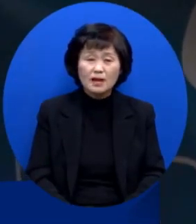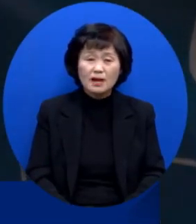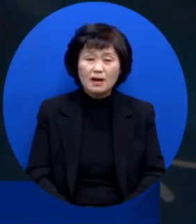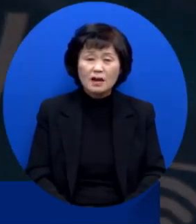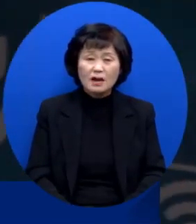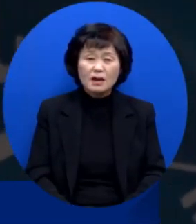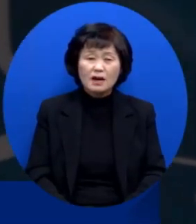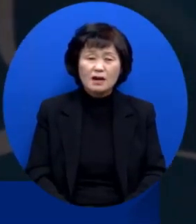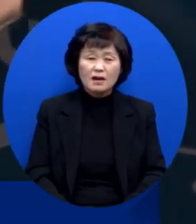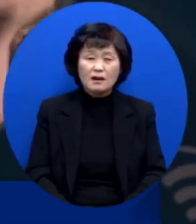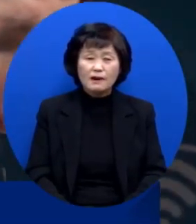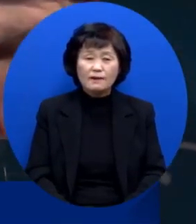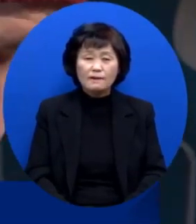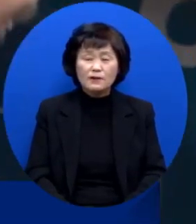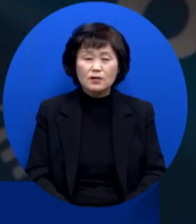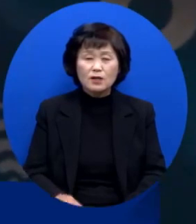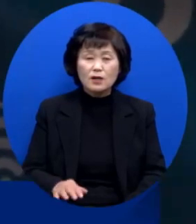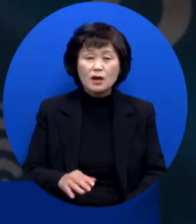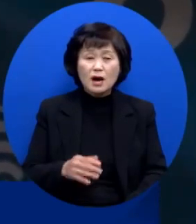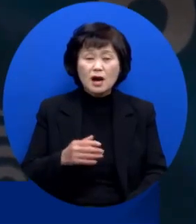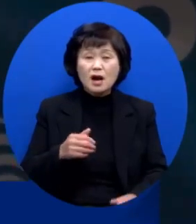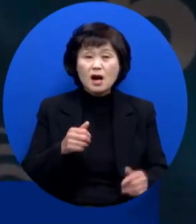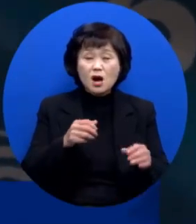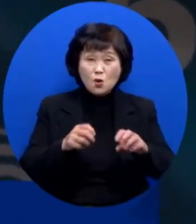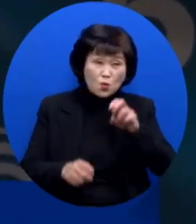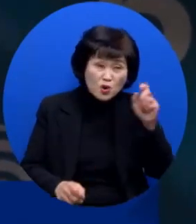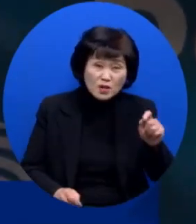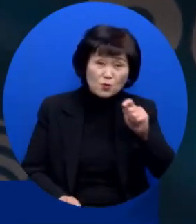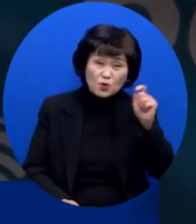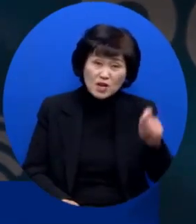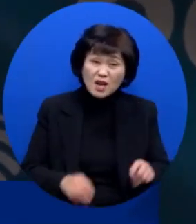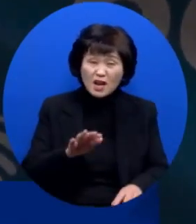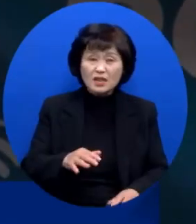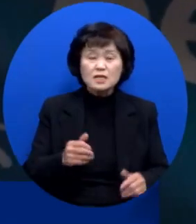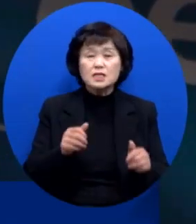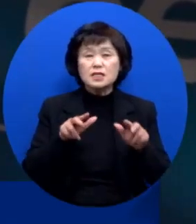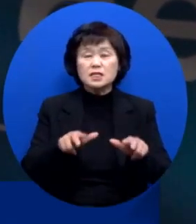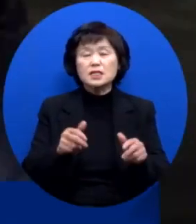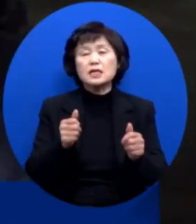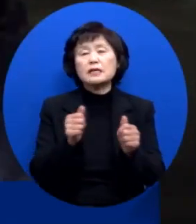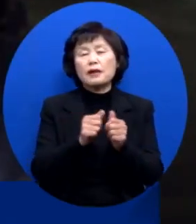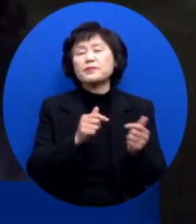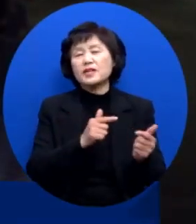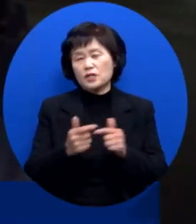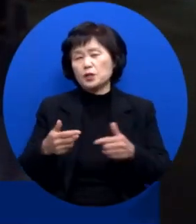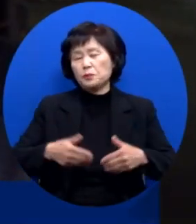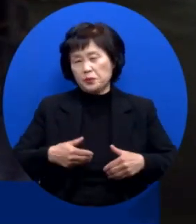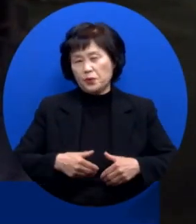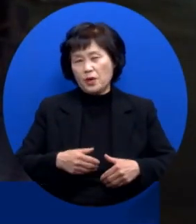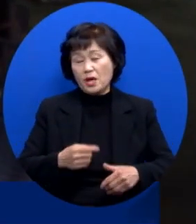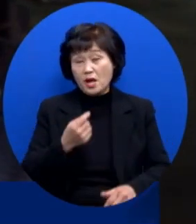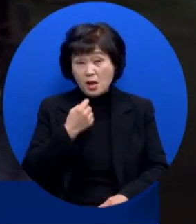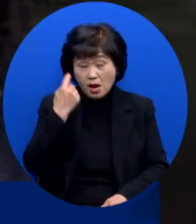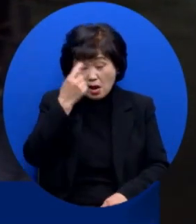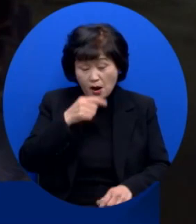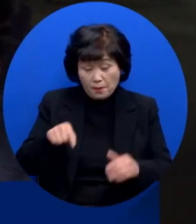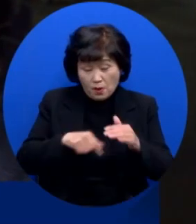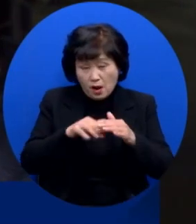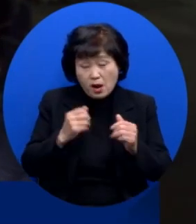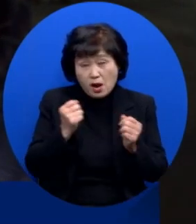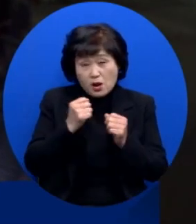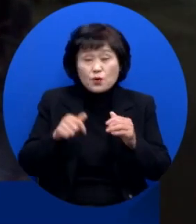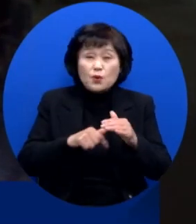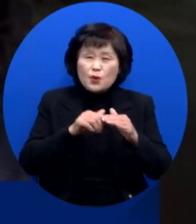I don't understand how to explain my daughter. 공포 속에서 또 추위 속에서